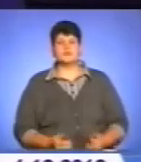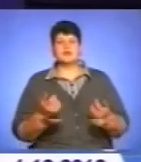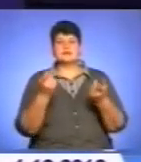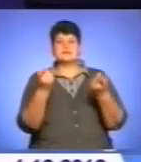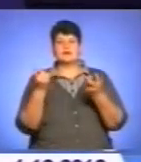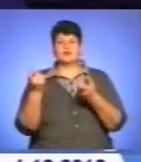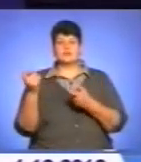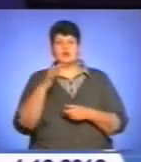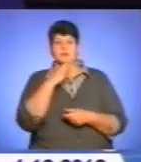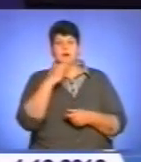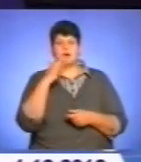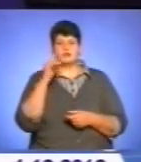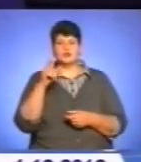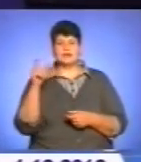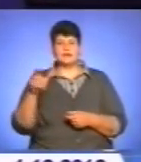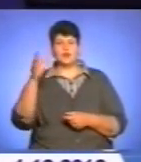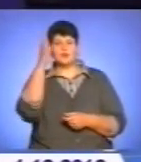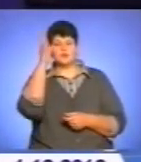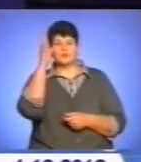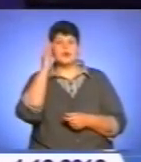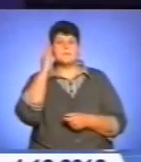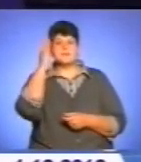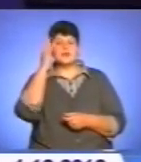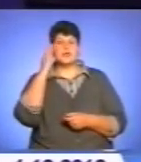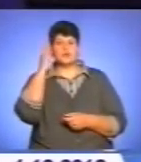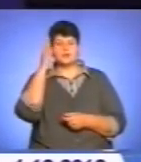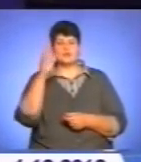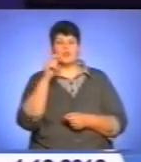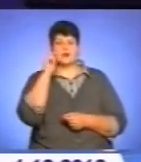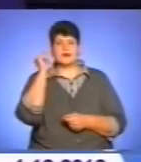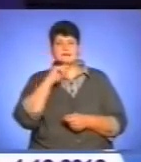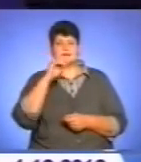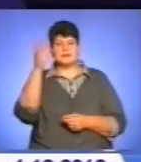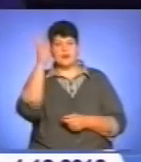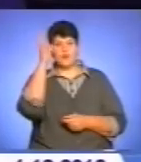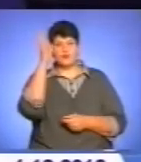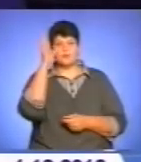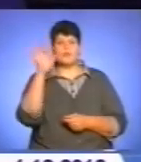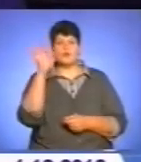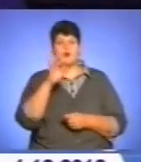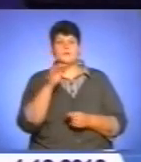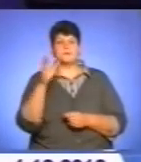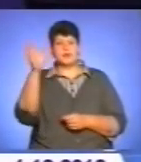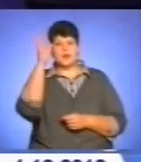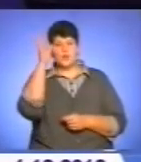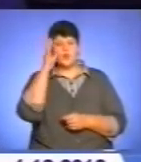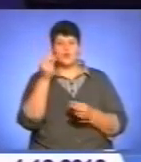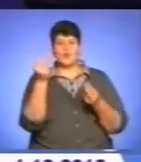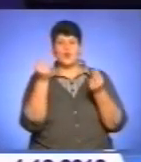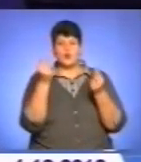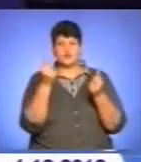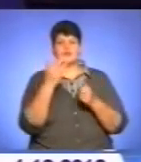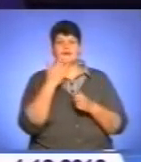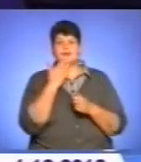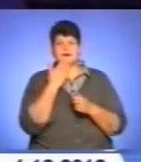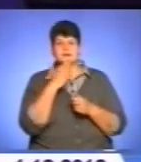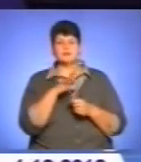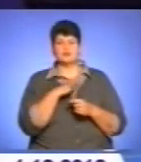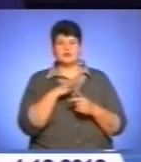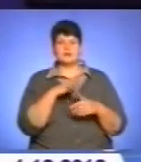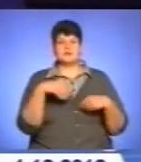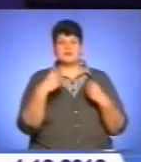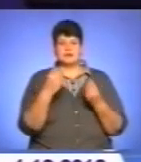Залучити багатих людей до науки мріють українські науковці. Про науку, гроші і націю ідентифікацію йшлося на репрезентації